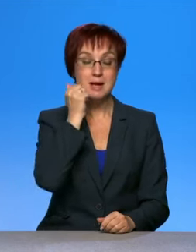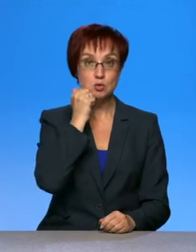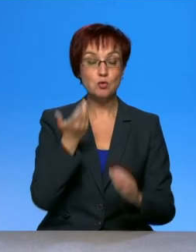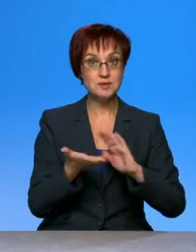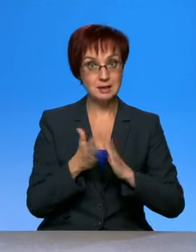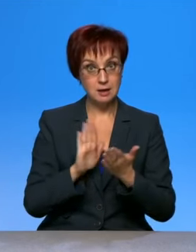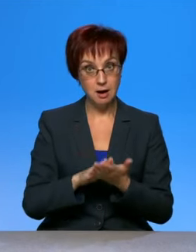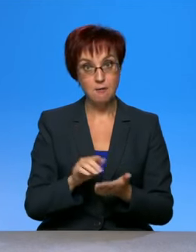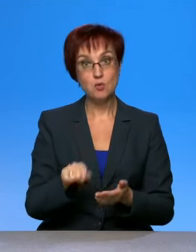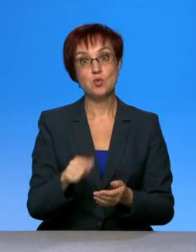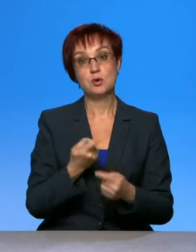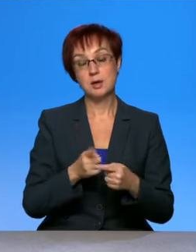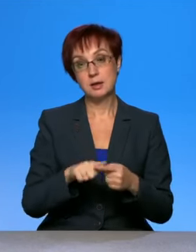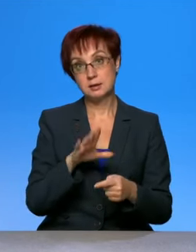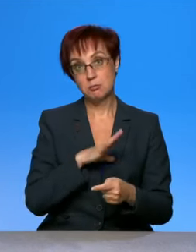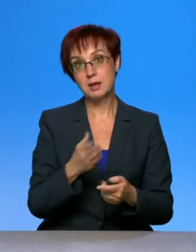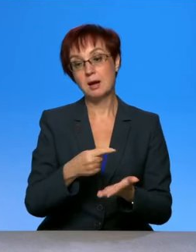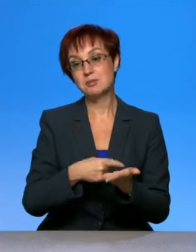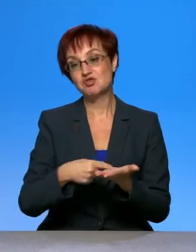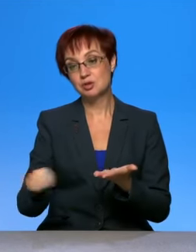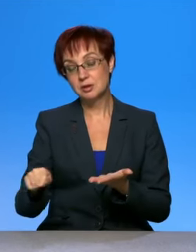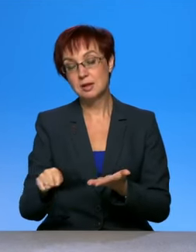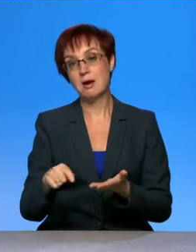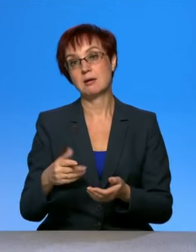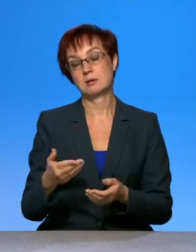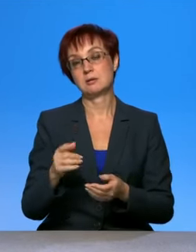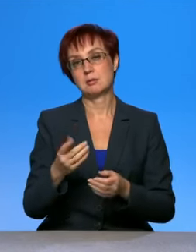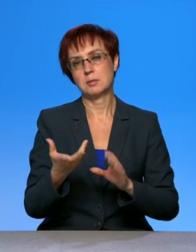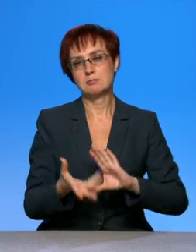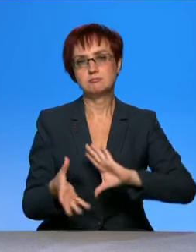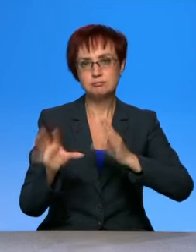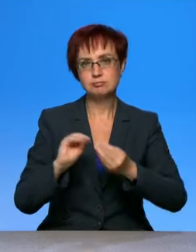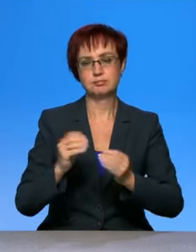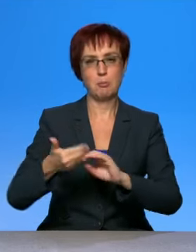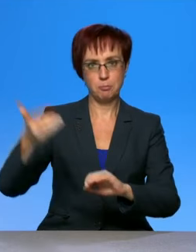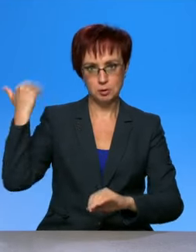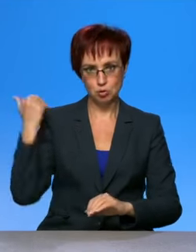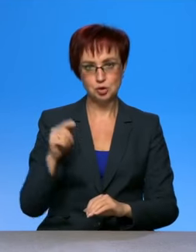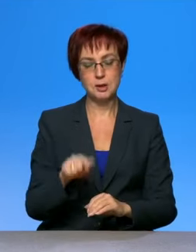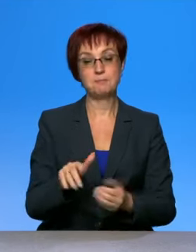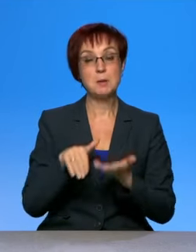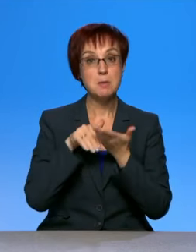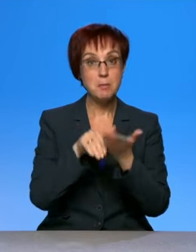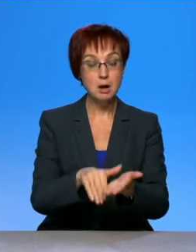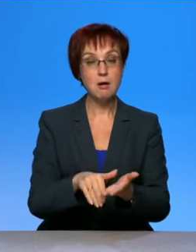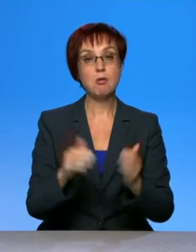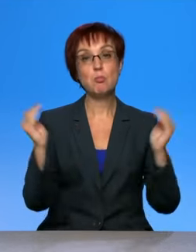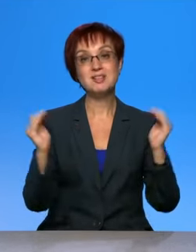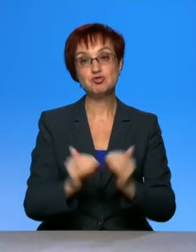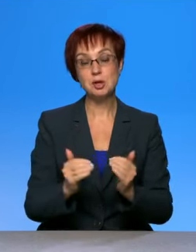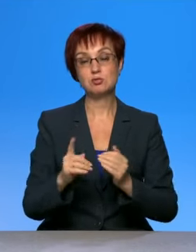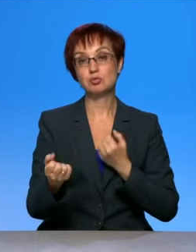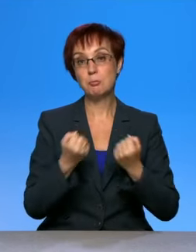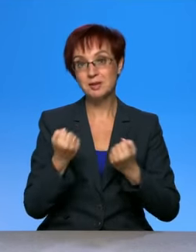ливо способствовал снижению напряжённости во всей Европе где ожидали новой войны где не в состоянии были